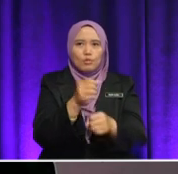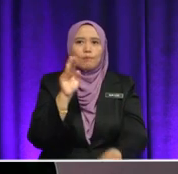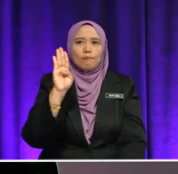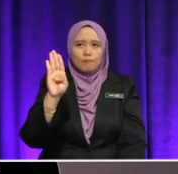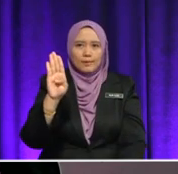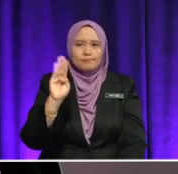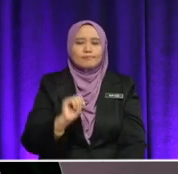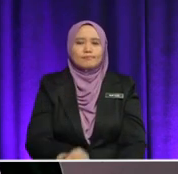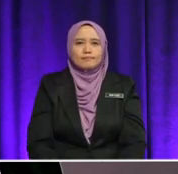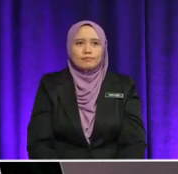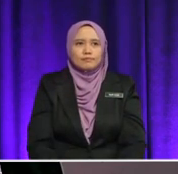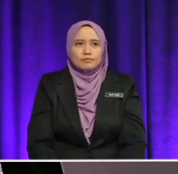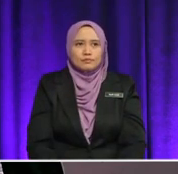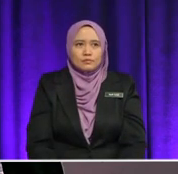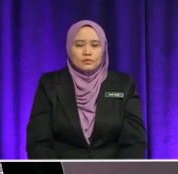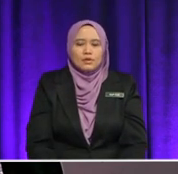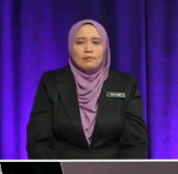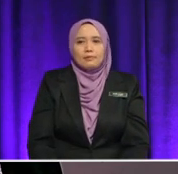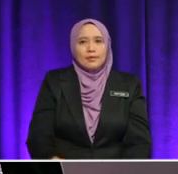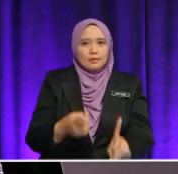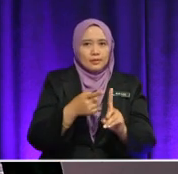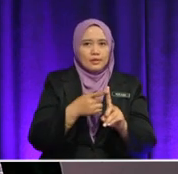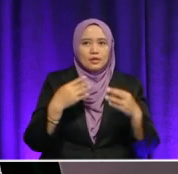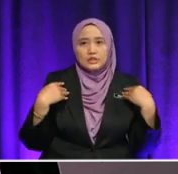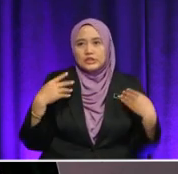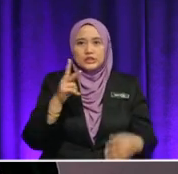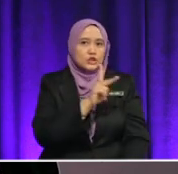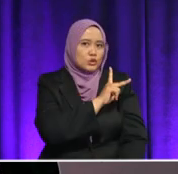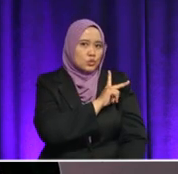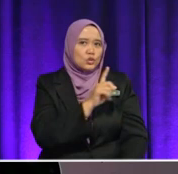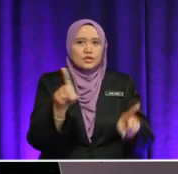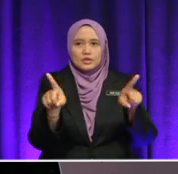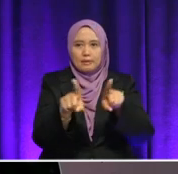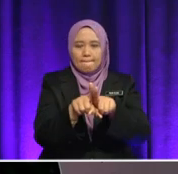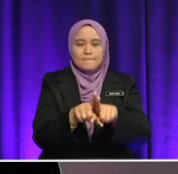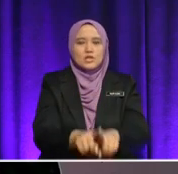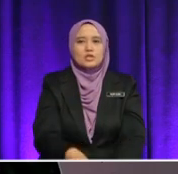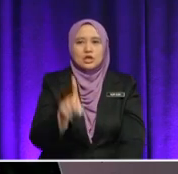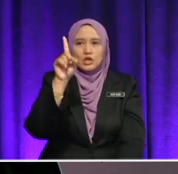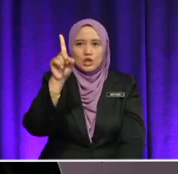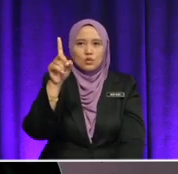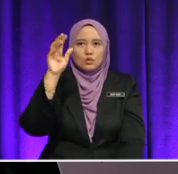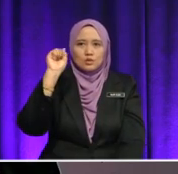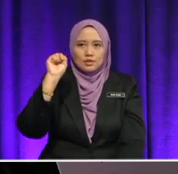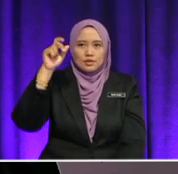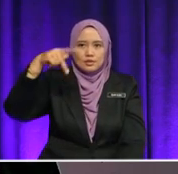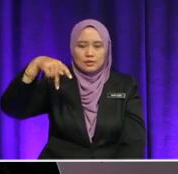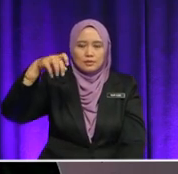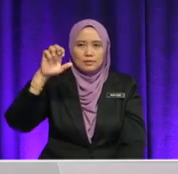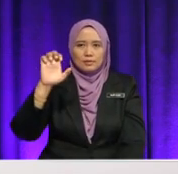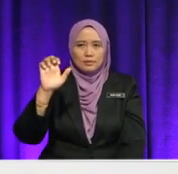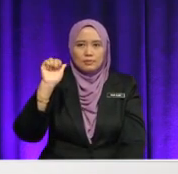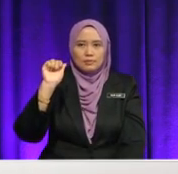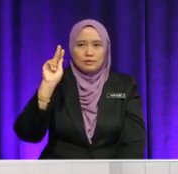yang pertama untuk bentuk B yang pertama adalah ketuanya sama seorang speaker yang kedua ada tiga